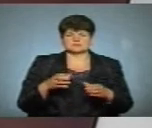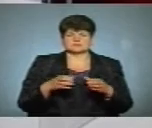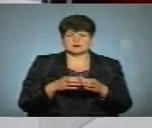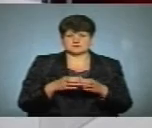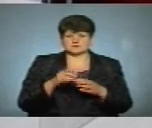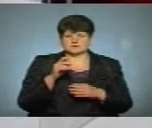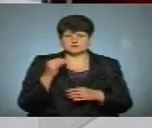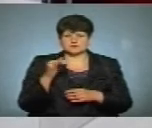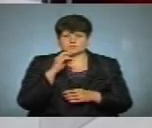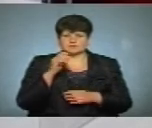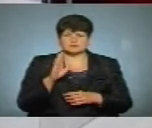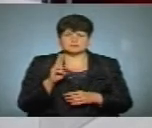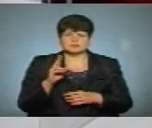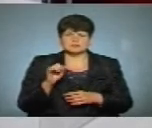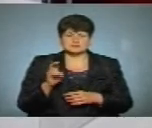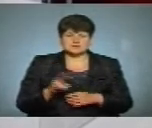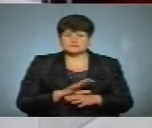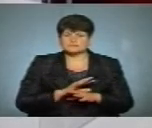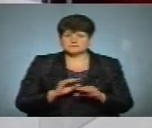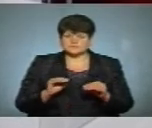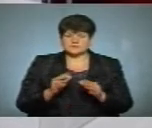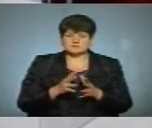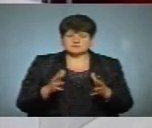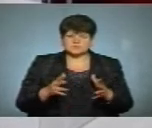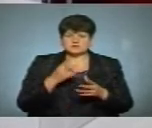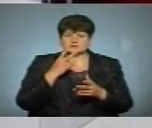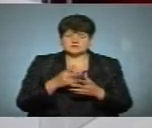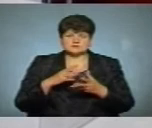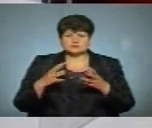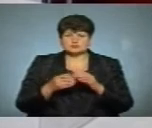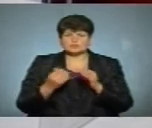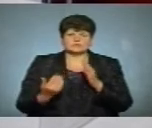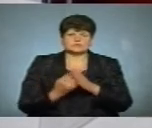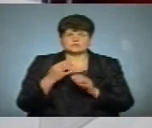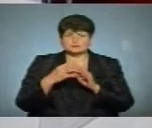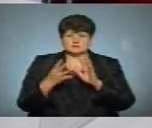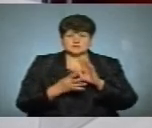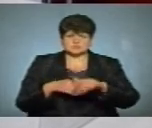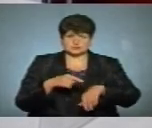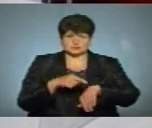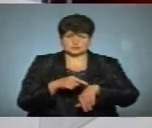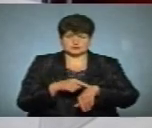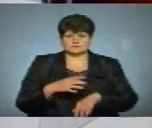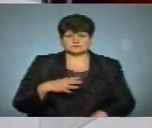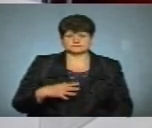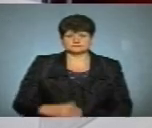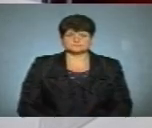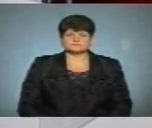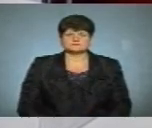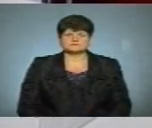Кіцак. На цьому ті мене все. Більше дивіться у підсумковому випуску новин о 19-й годині. Дочекайтеся.